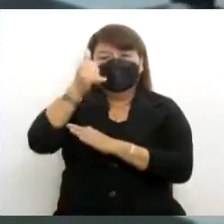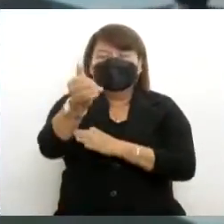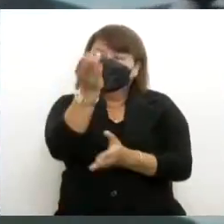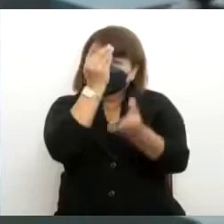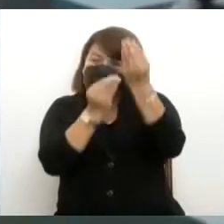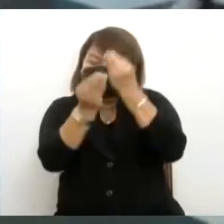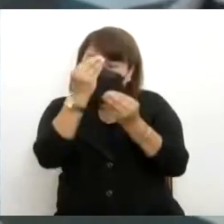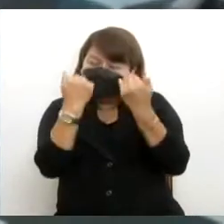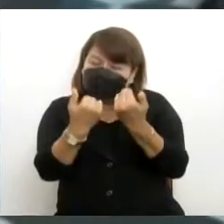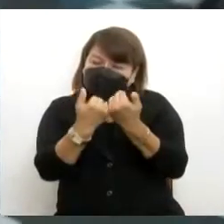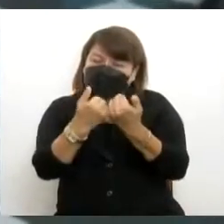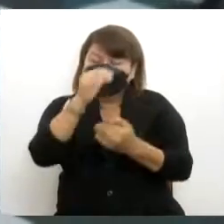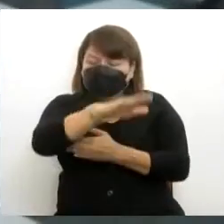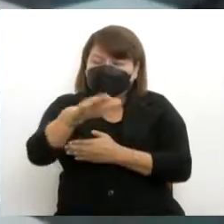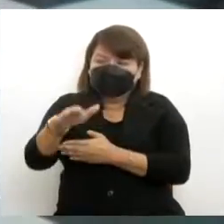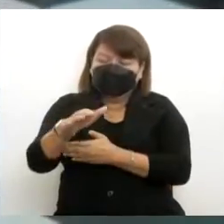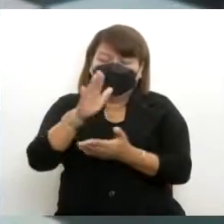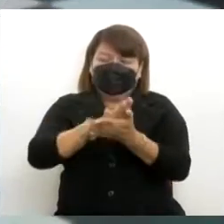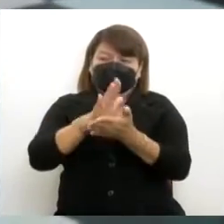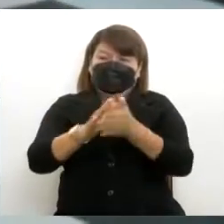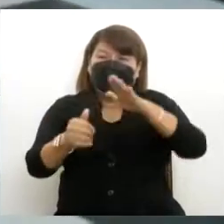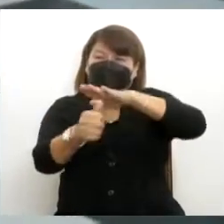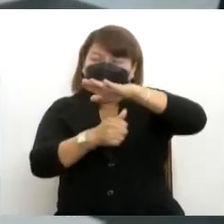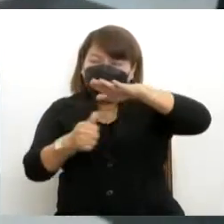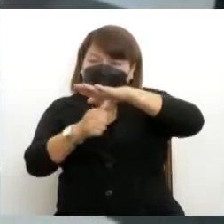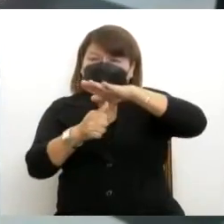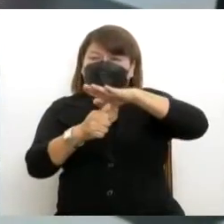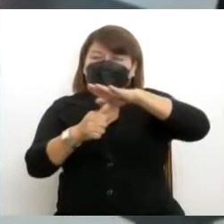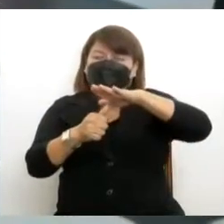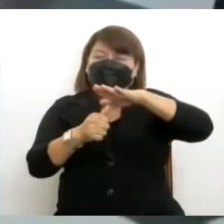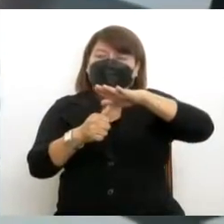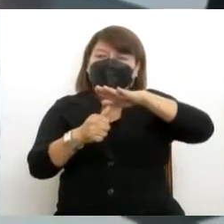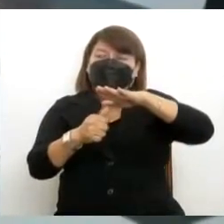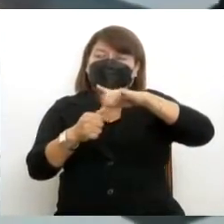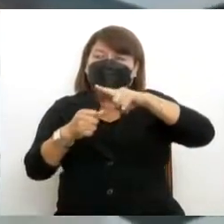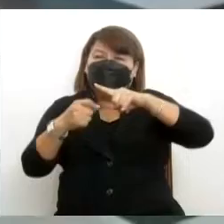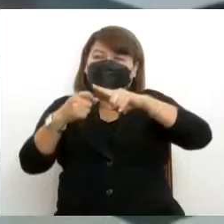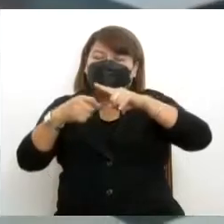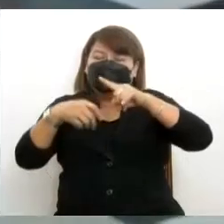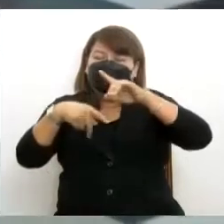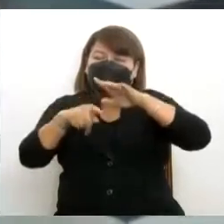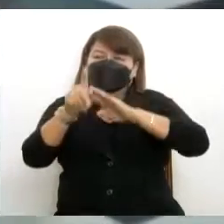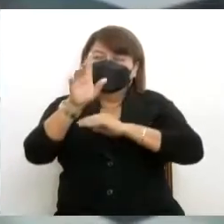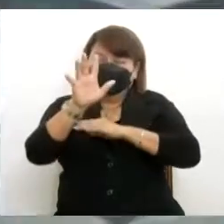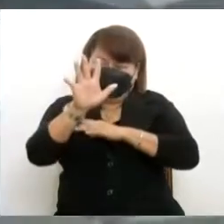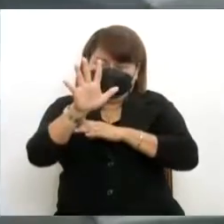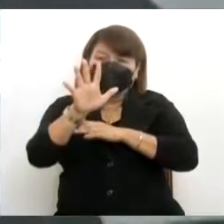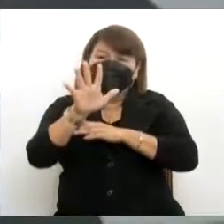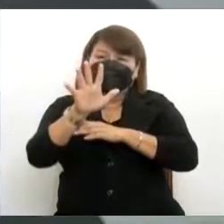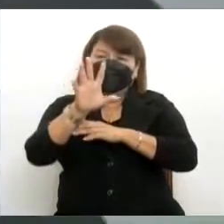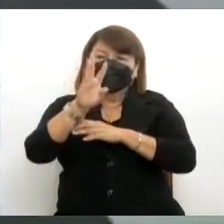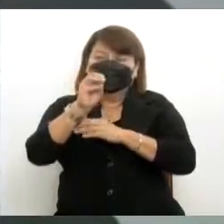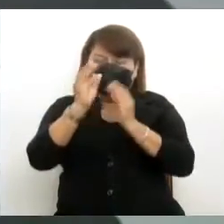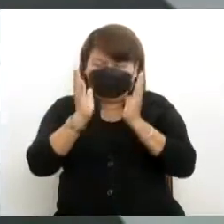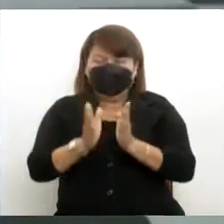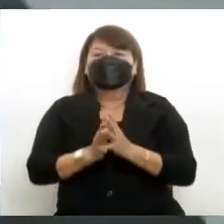งนี้เป็นนักเรียนโรงเรียนอนุบาลวัดราวขวัญชั้นประถมศึกษาปีที่5จำนวนทั้งสิ้น50ค